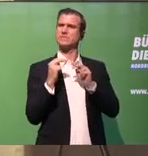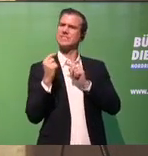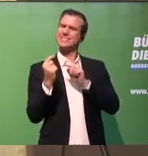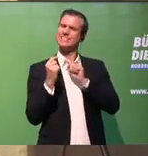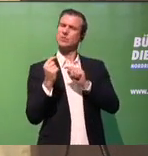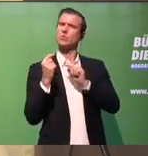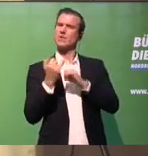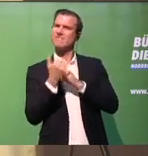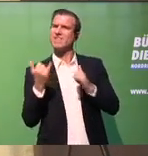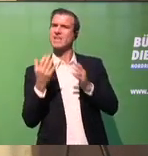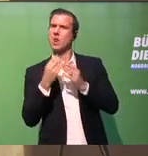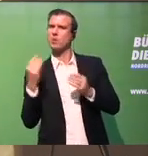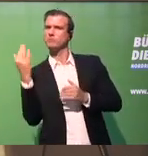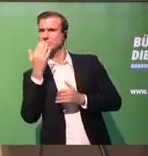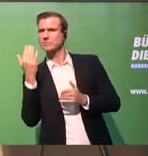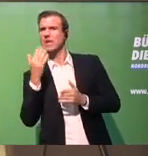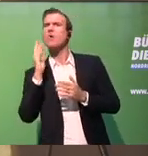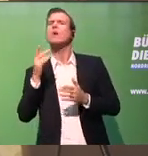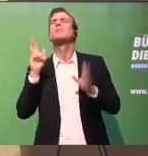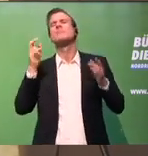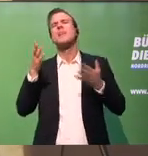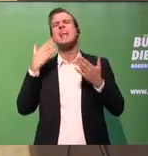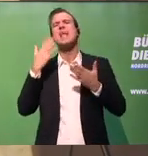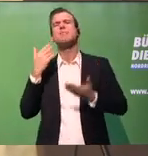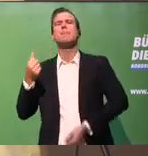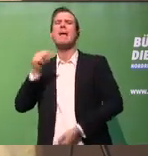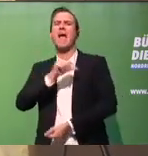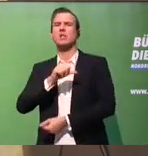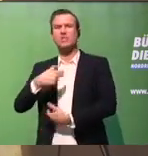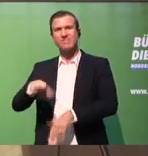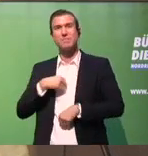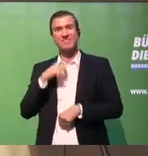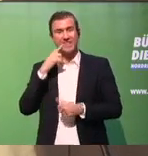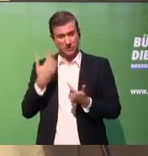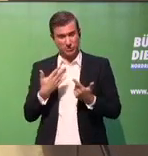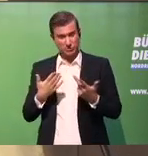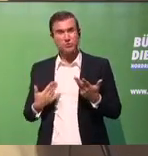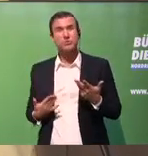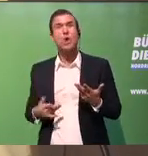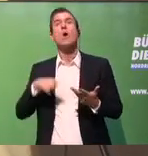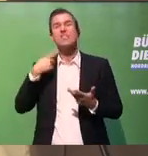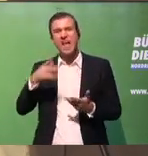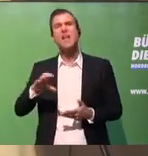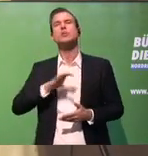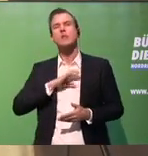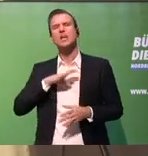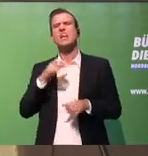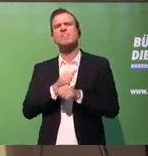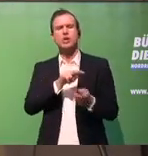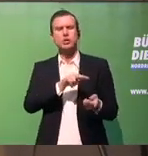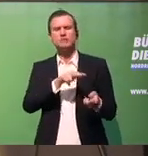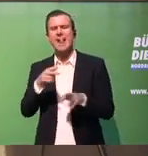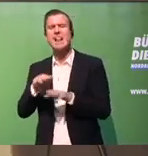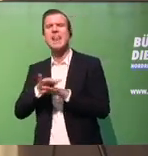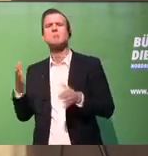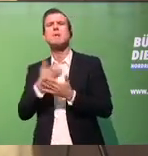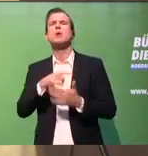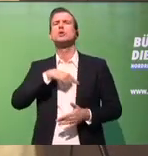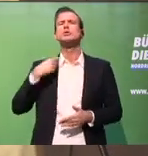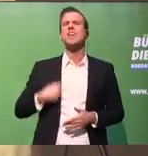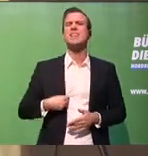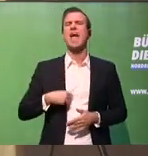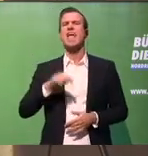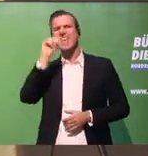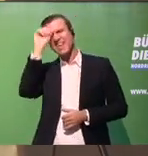diskutieren und arbeiten und ich denke auch Klimapartnerschaften annehmen. Und auch nur wenn wir das machen, nur dann haben wir überhaupt die Chance, die Schwellenländer wie China und Indien, wie